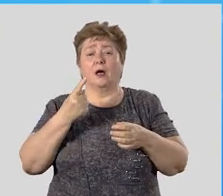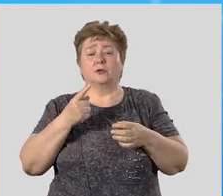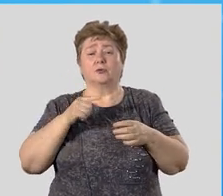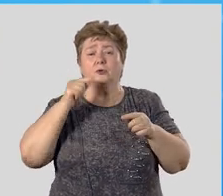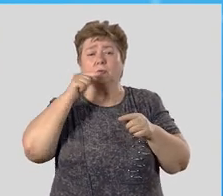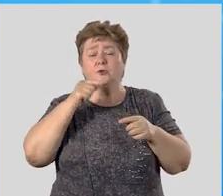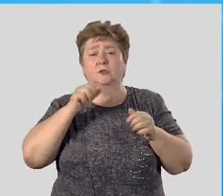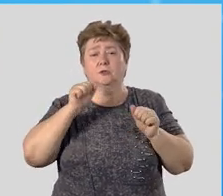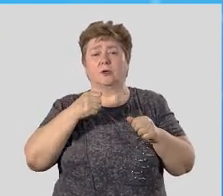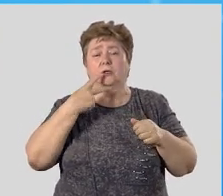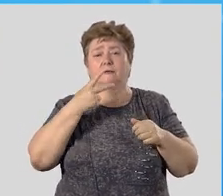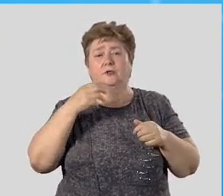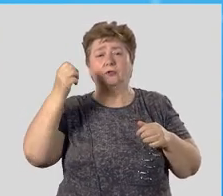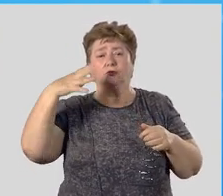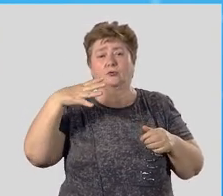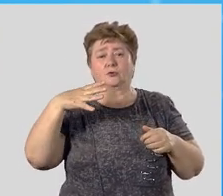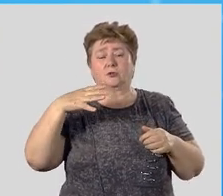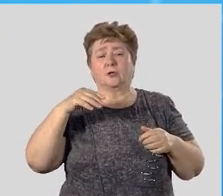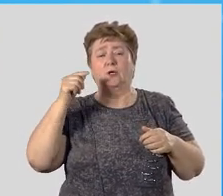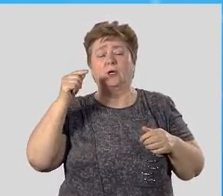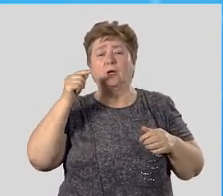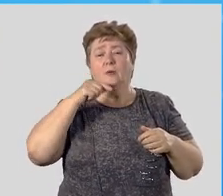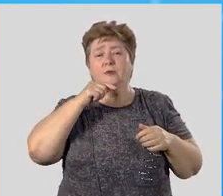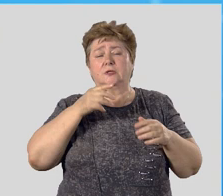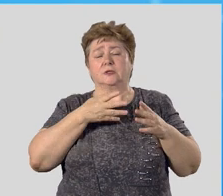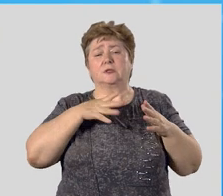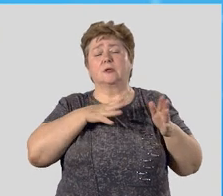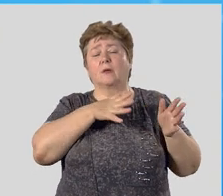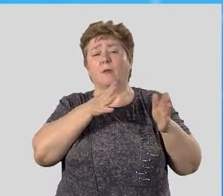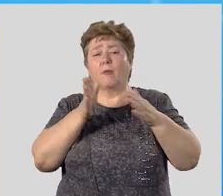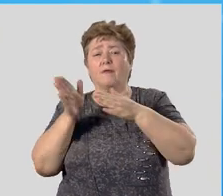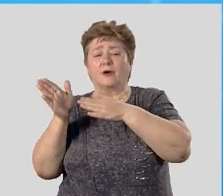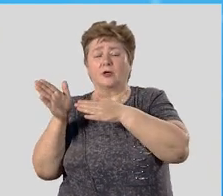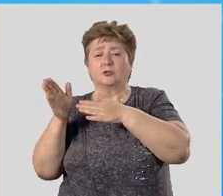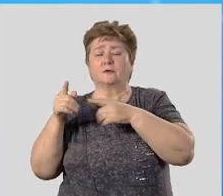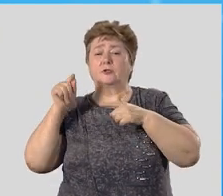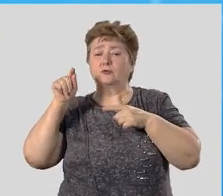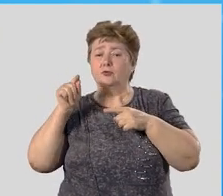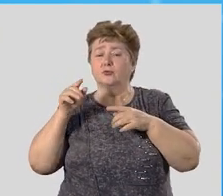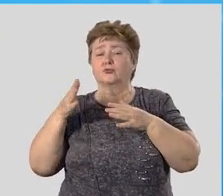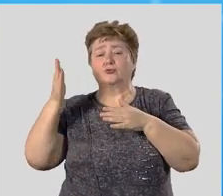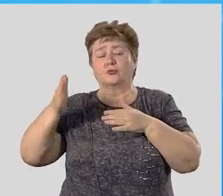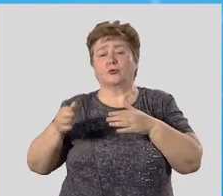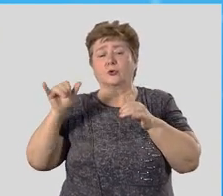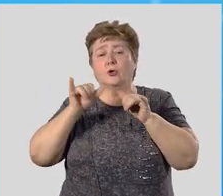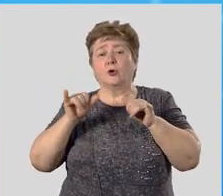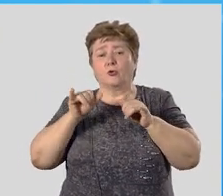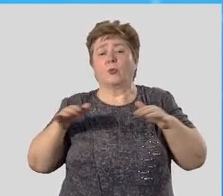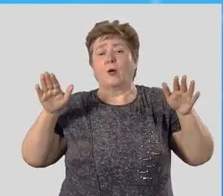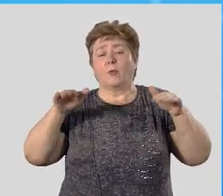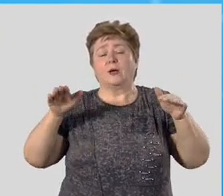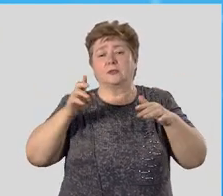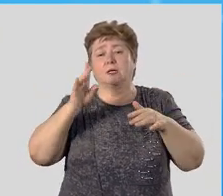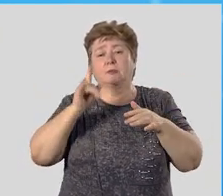могли видеть солнце. Птицы поворачивались в ту сторону, куда они полетели